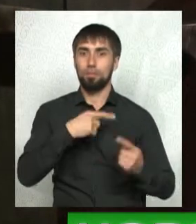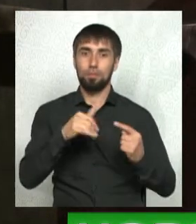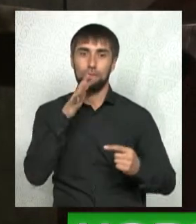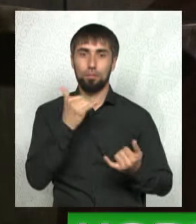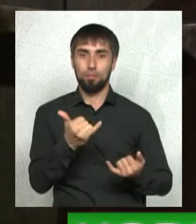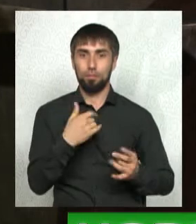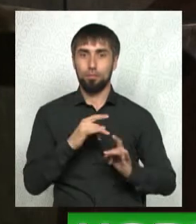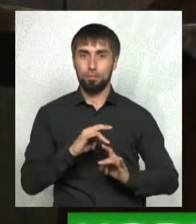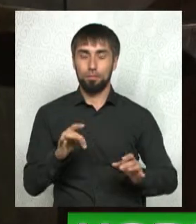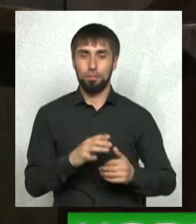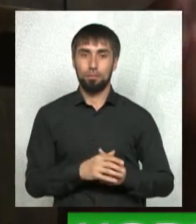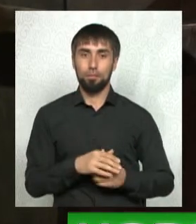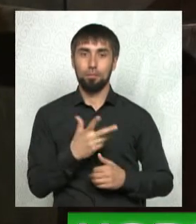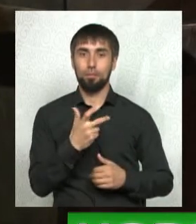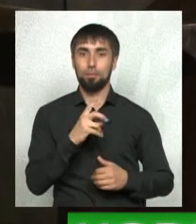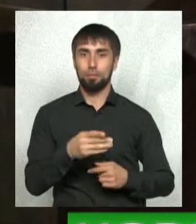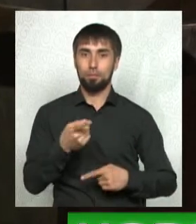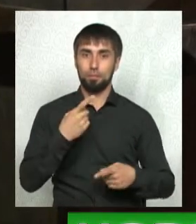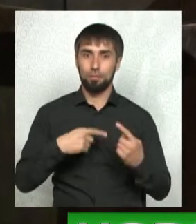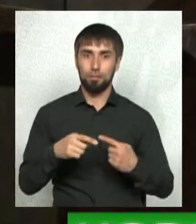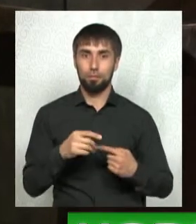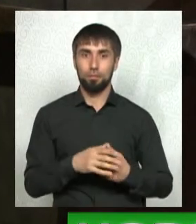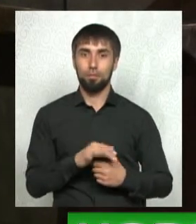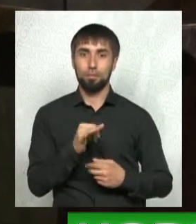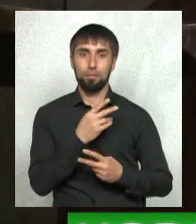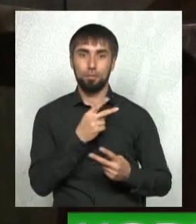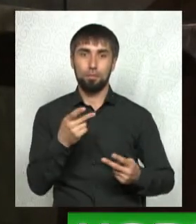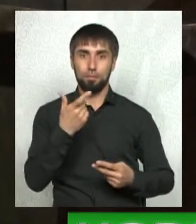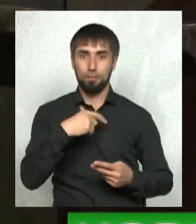мы сегодня и говорили, 300 лет назад, они и видят своих прадедов.